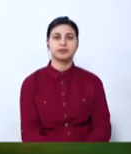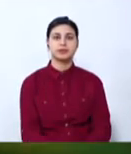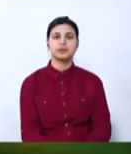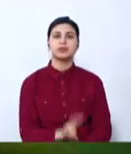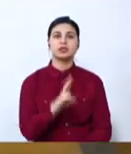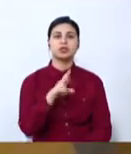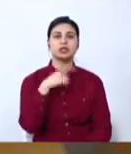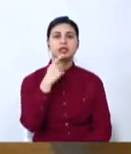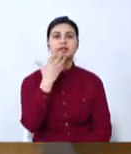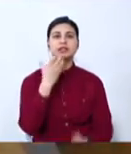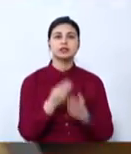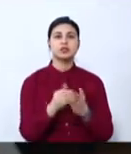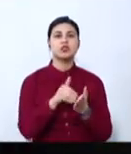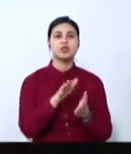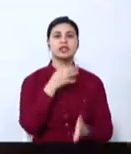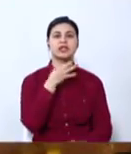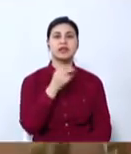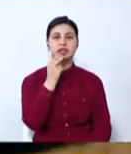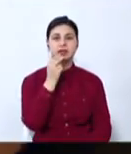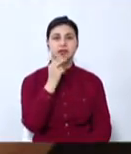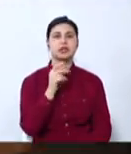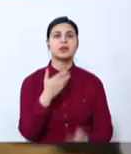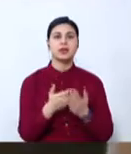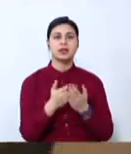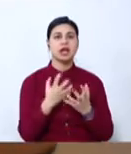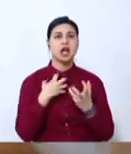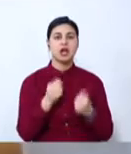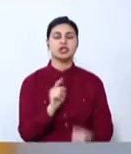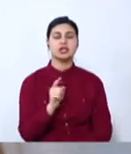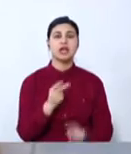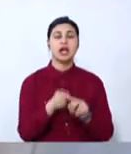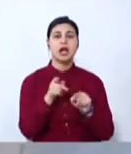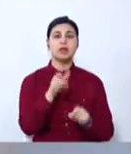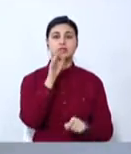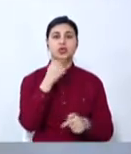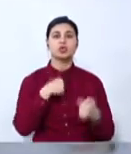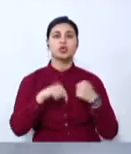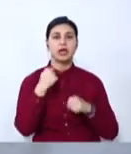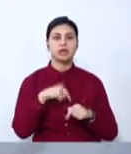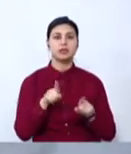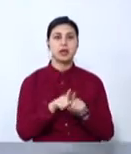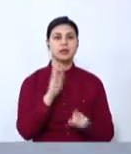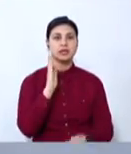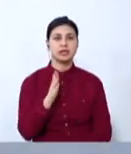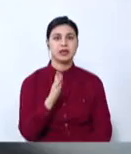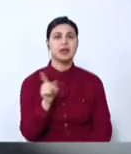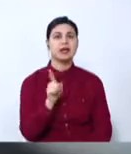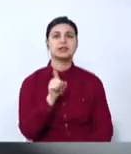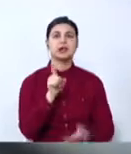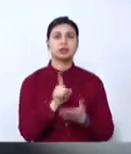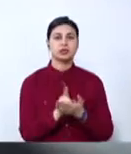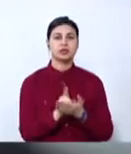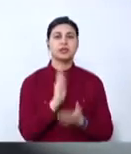იტყვით უარს საყვარელ საკვებზე, თუნდაც არაჯანსაღი იყოს. Ამ დროს ორგანიზმი სტრესულ სიტუაციაში აღმოჩნდება ხოლმე, რაც